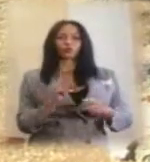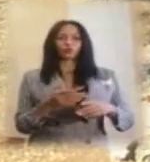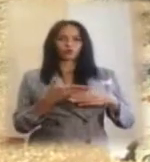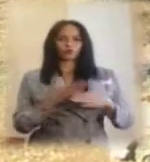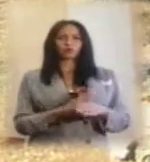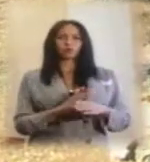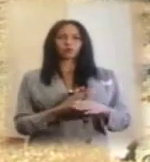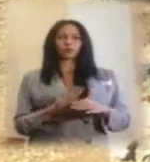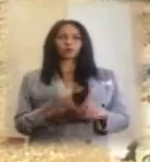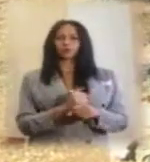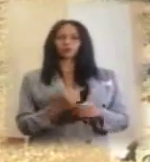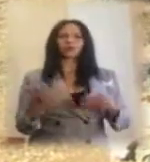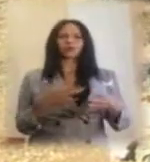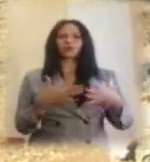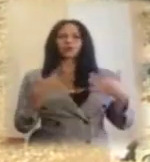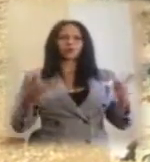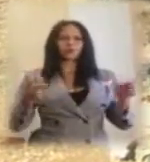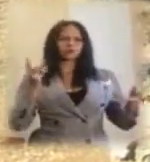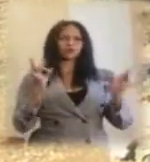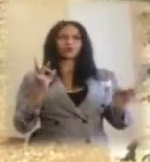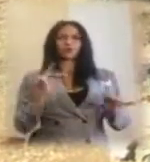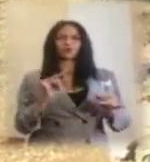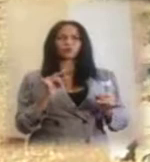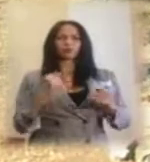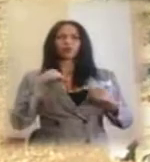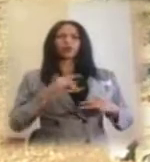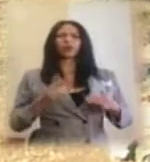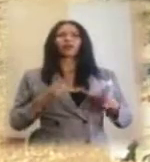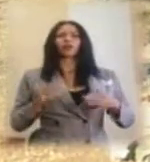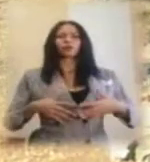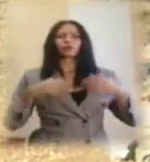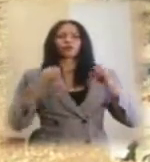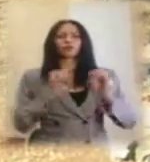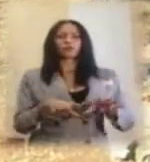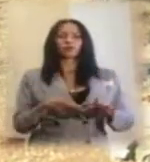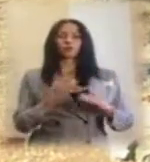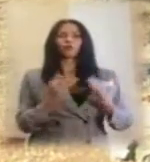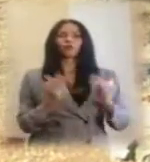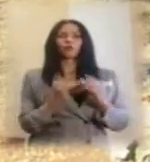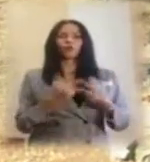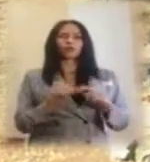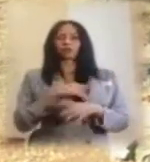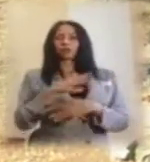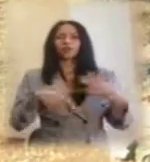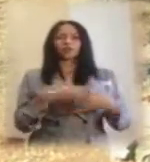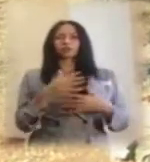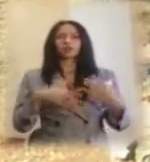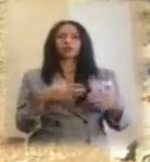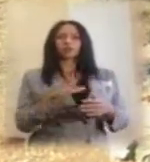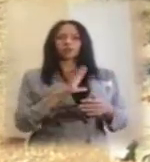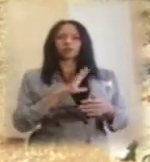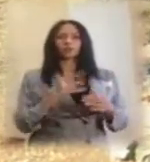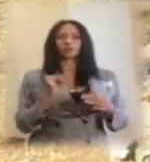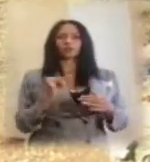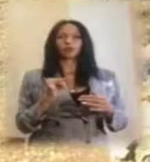зробити якийсь величезний бум і скинути весь свій негатив, тому що вдома така суматоха і іноді неймовірний